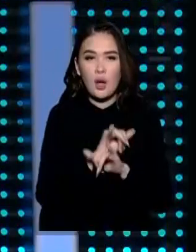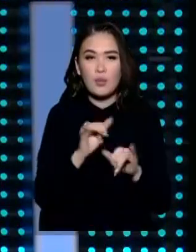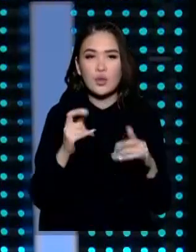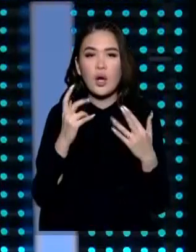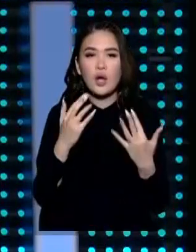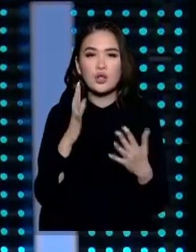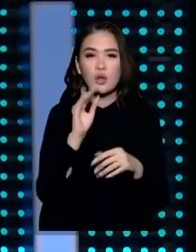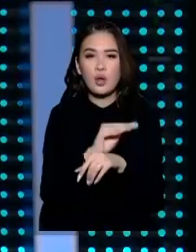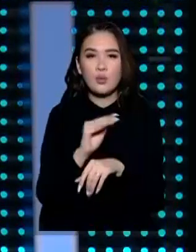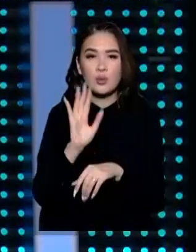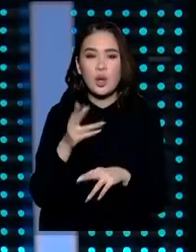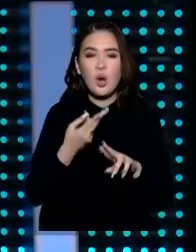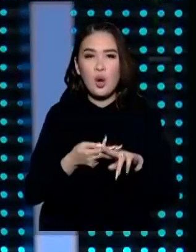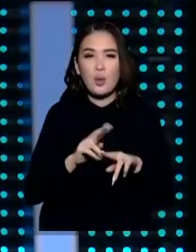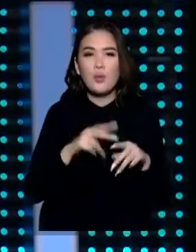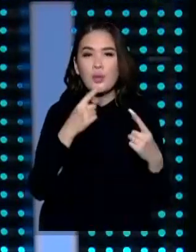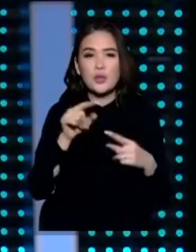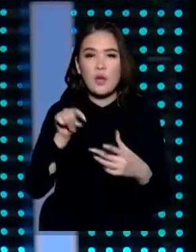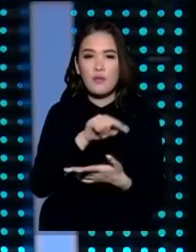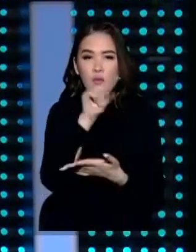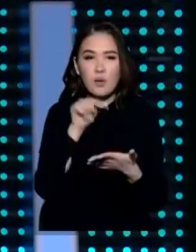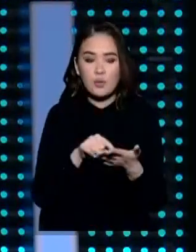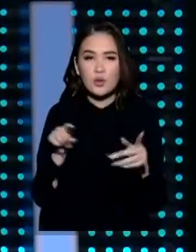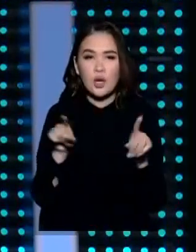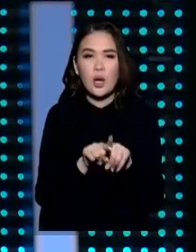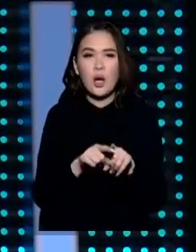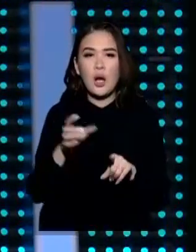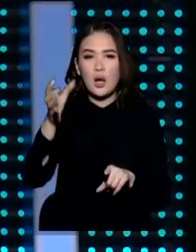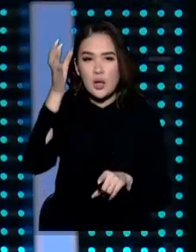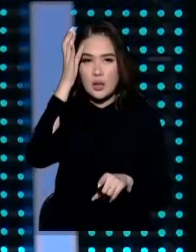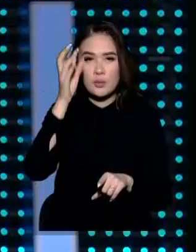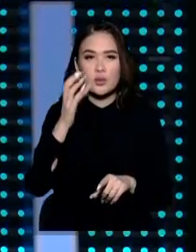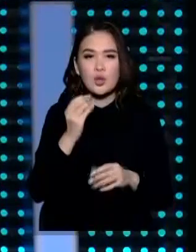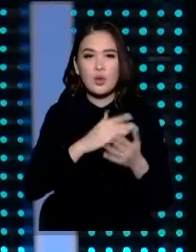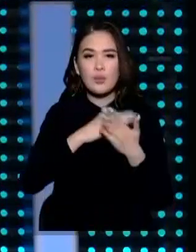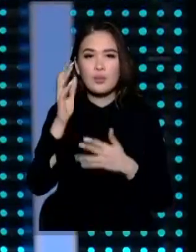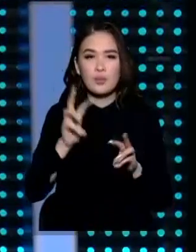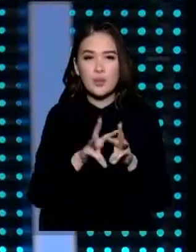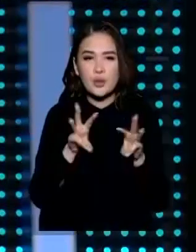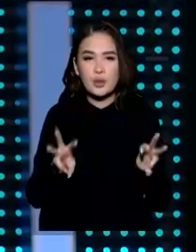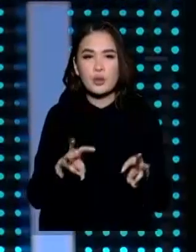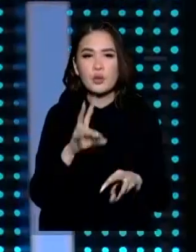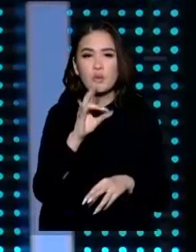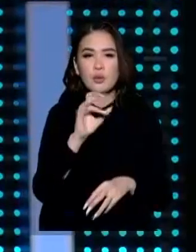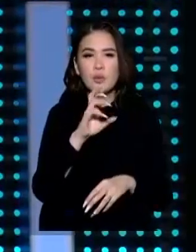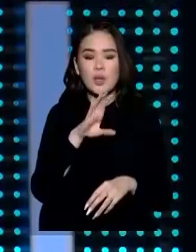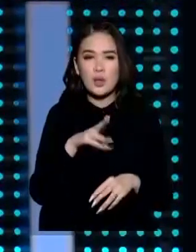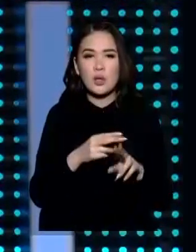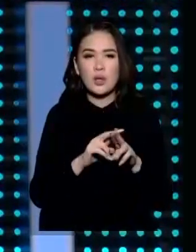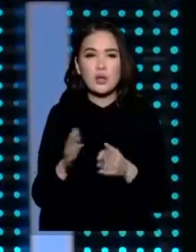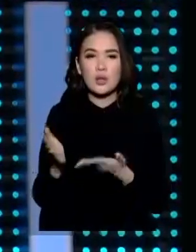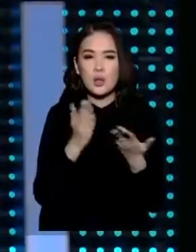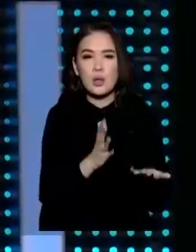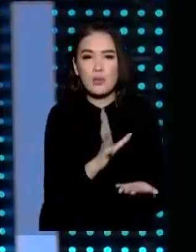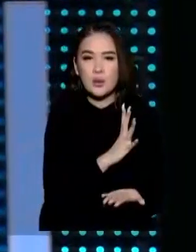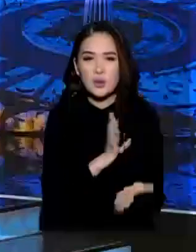қаншалықты серпін қосады? Осы және өзге де сұрақтарға жауап іздеу үшін еліміздің ғылым және жоғары білім министрі Саясат Нұрбекті студиямызға